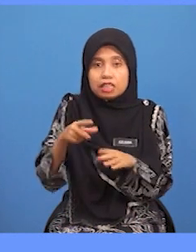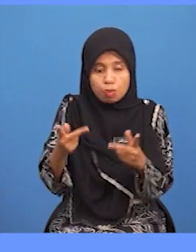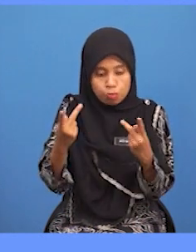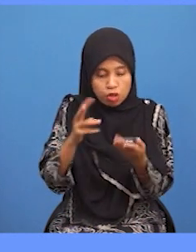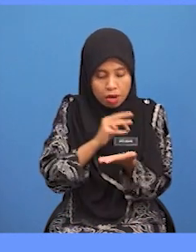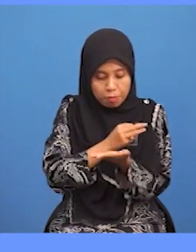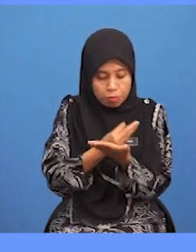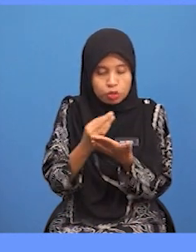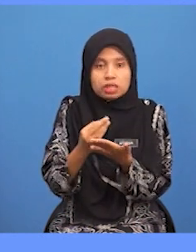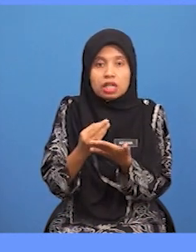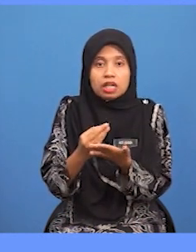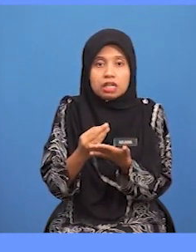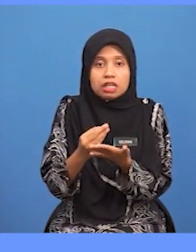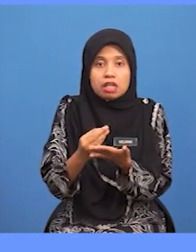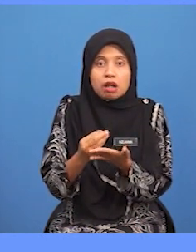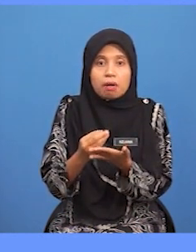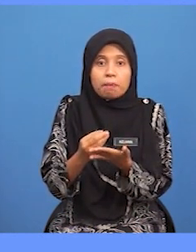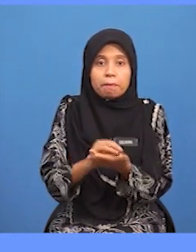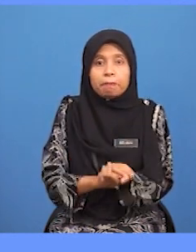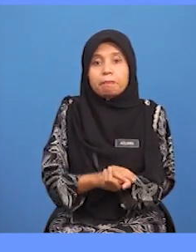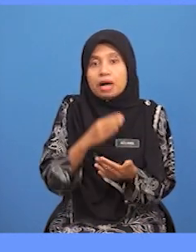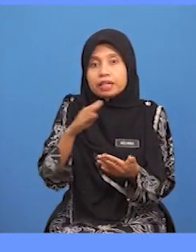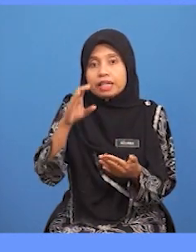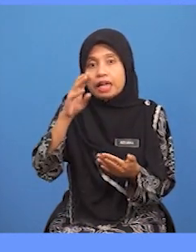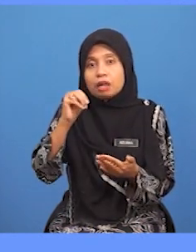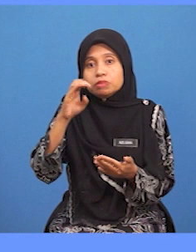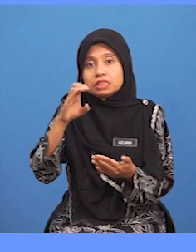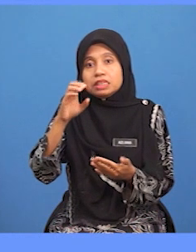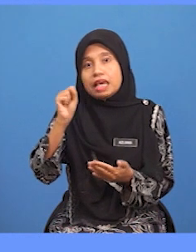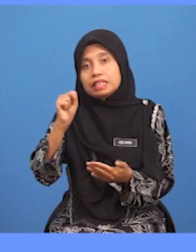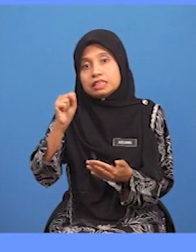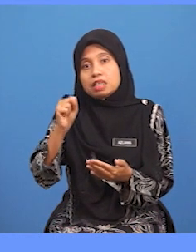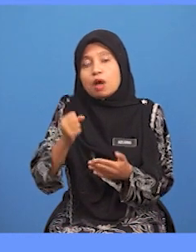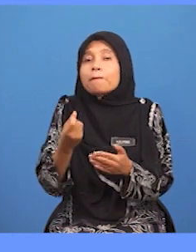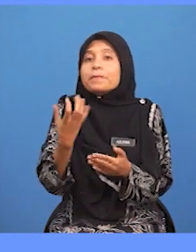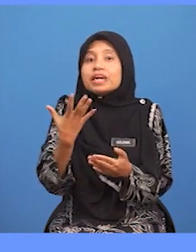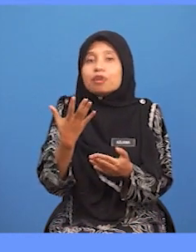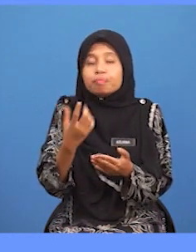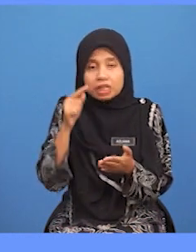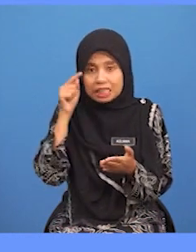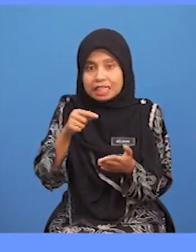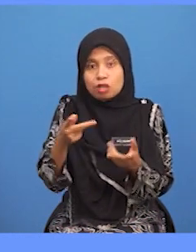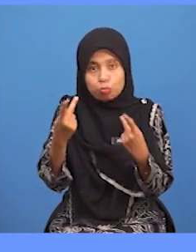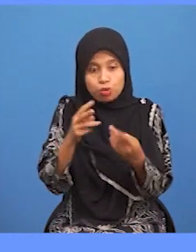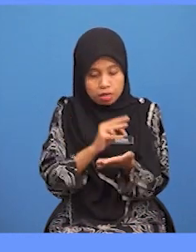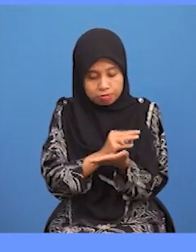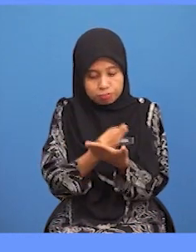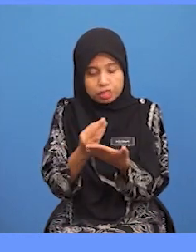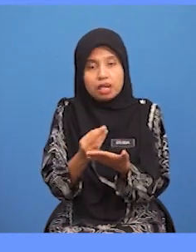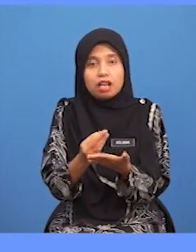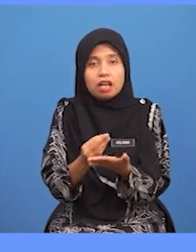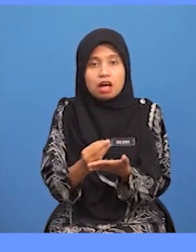pulang modal sama dengan kos tetap bahagi margin caruman seunit, mari kita kira berapa titik pulang